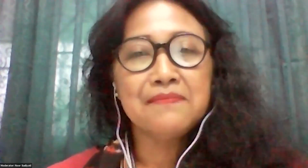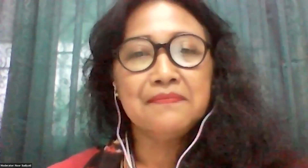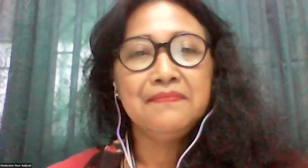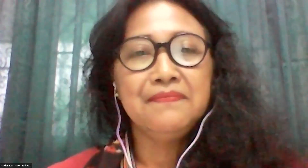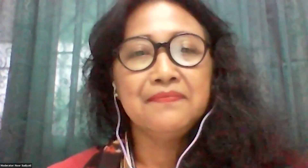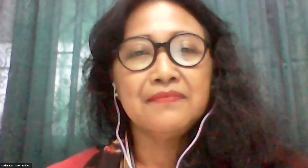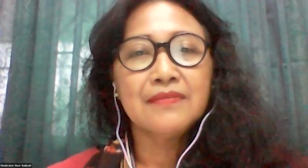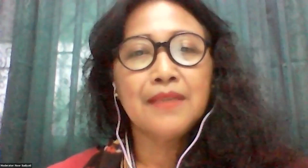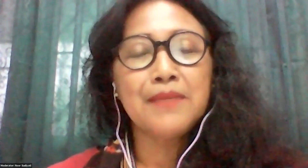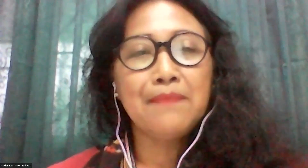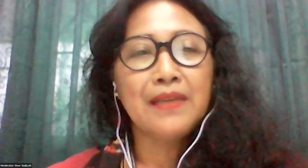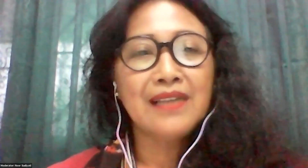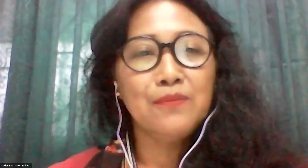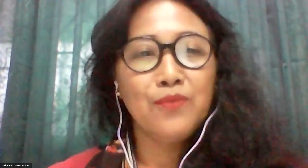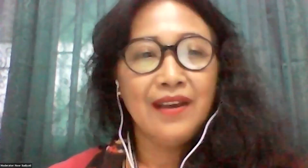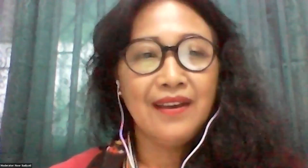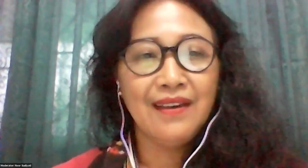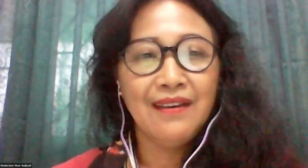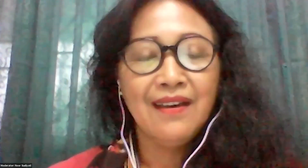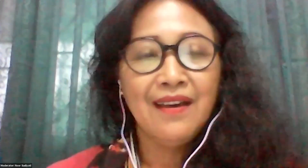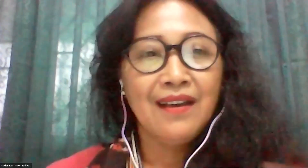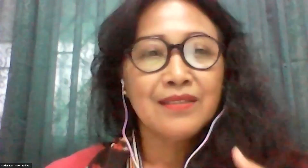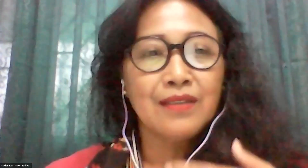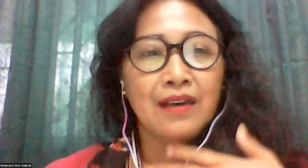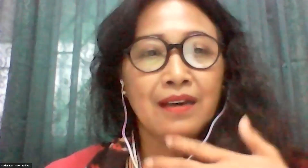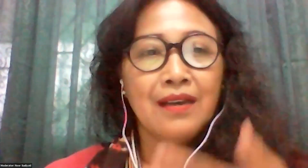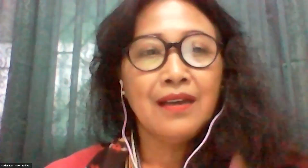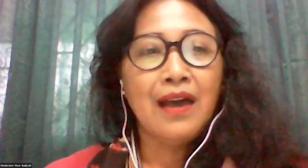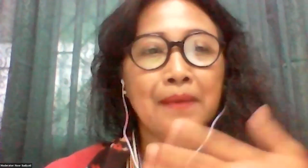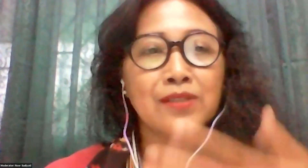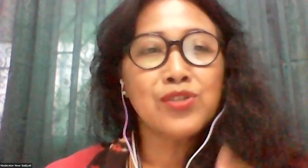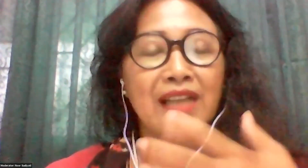akan mendapatkan sebuah